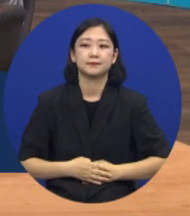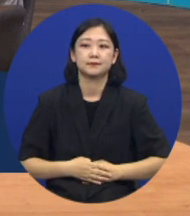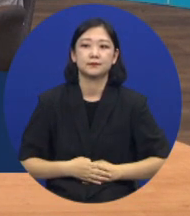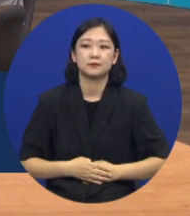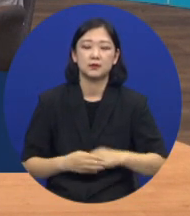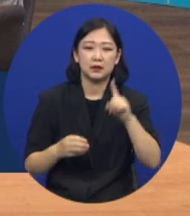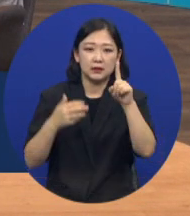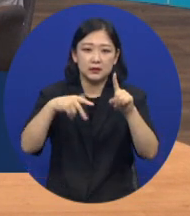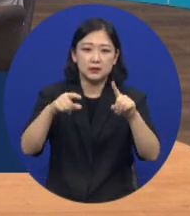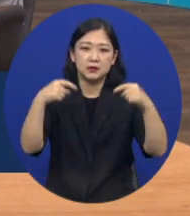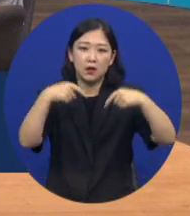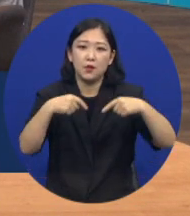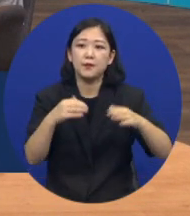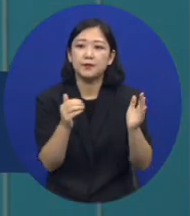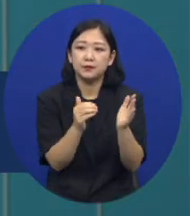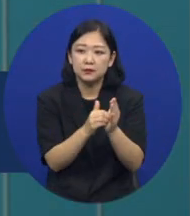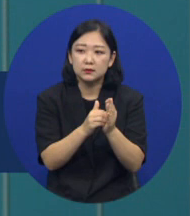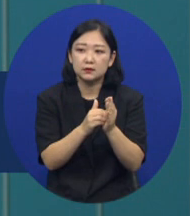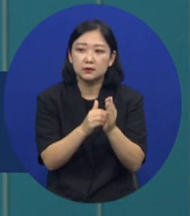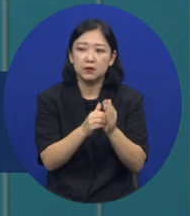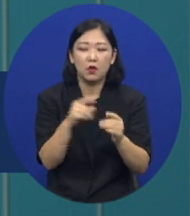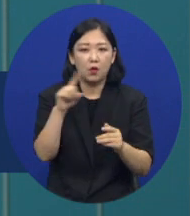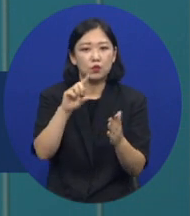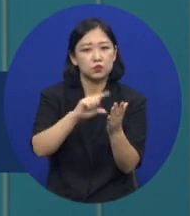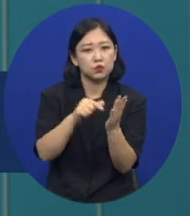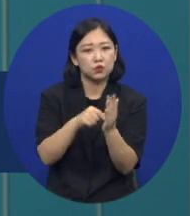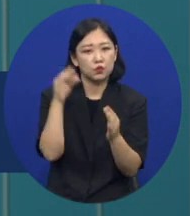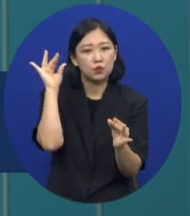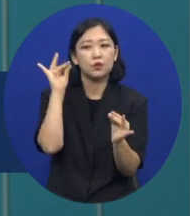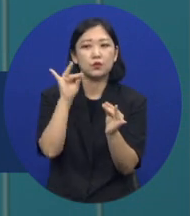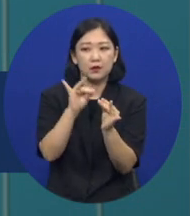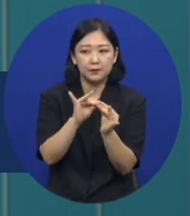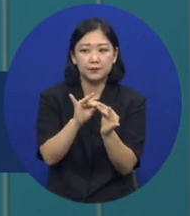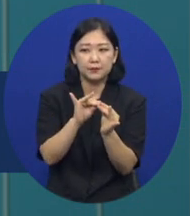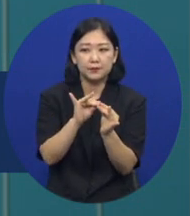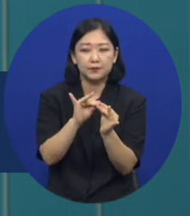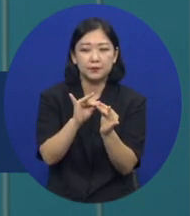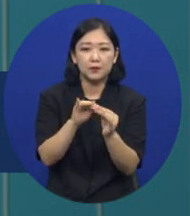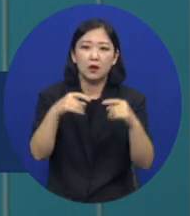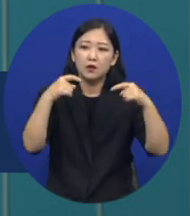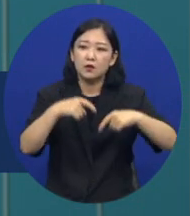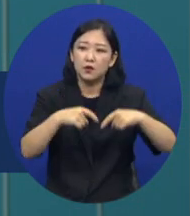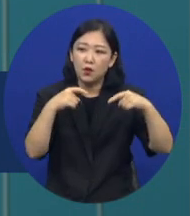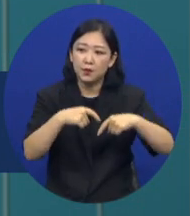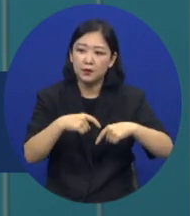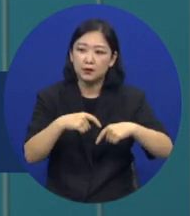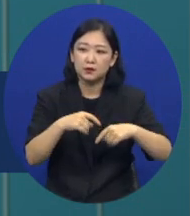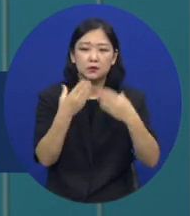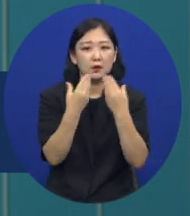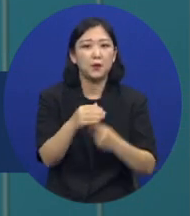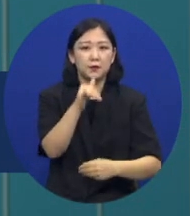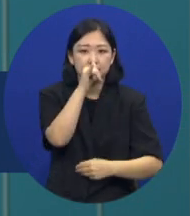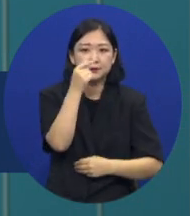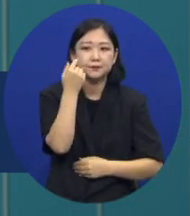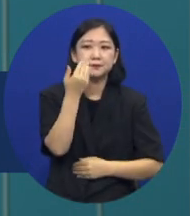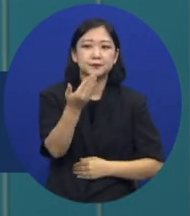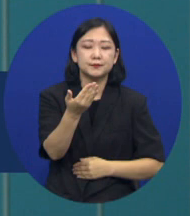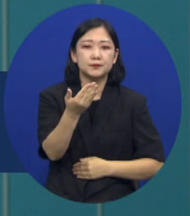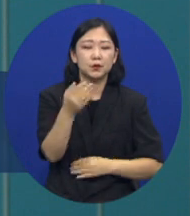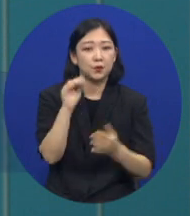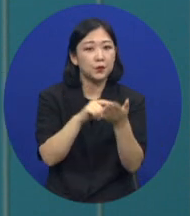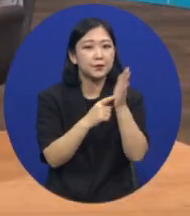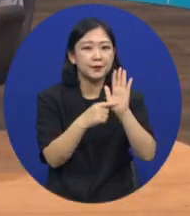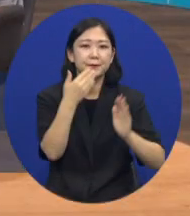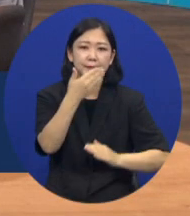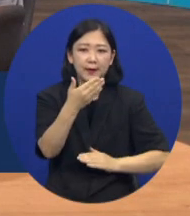5 이미 1차 협의도 하셨는데 어느정도 뭐 뭐 공감대 라든지 뭐 협의 되는 내용들이 있으니까 뭐 공개